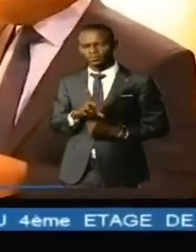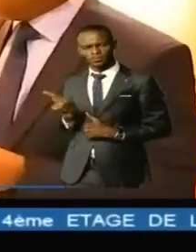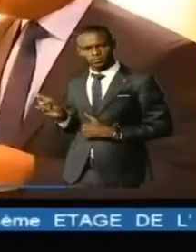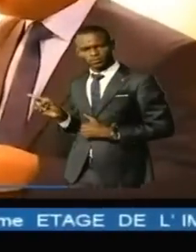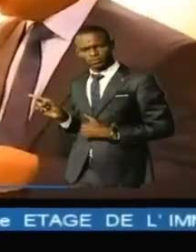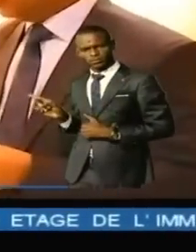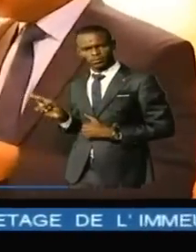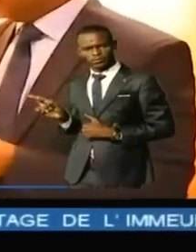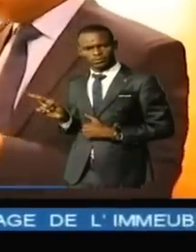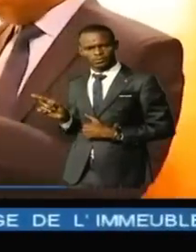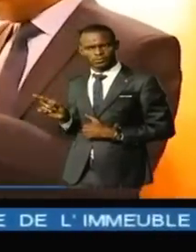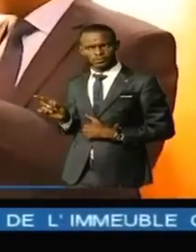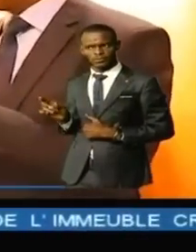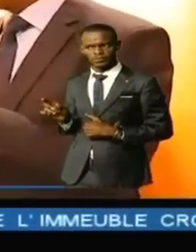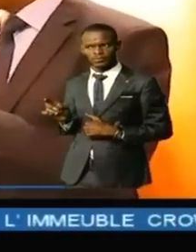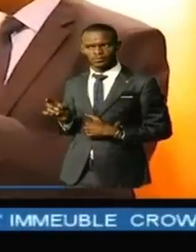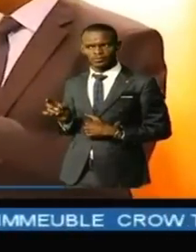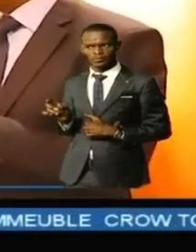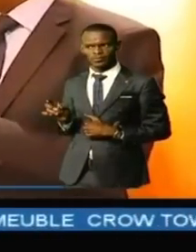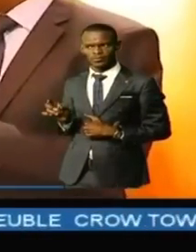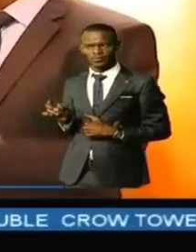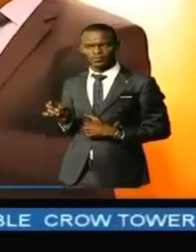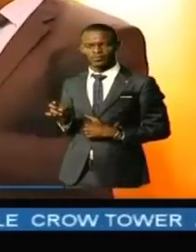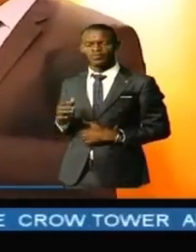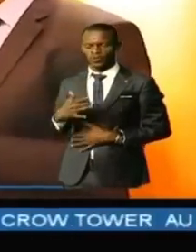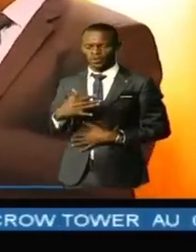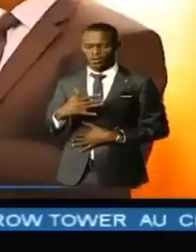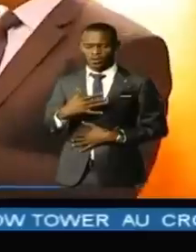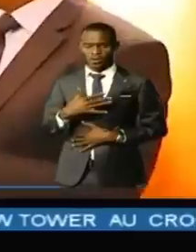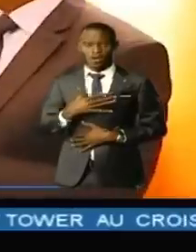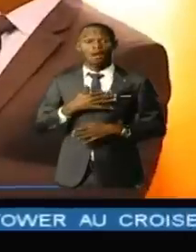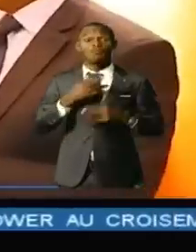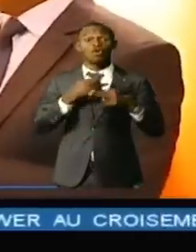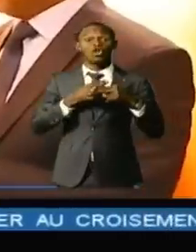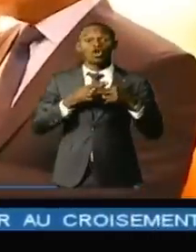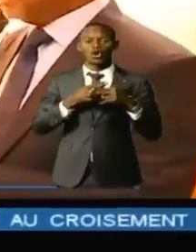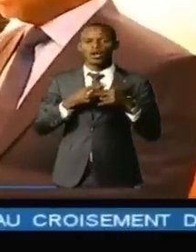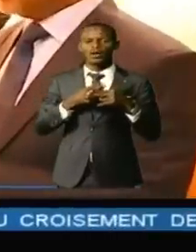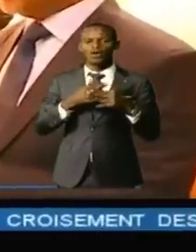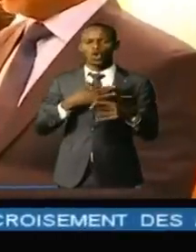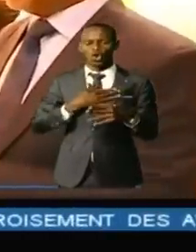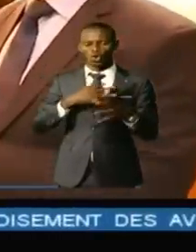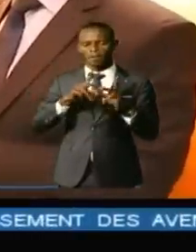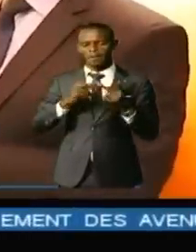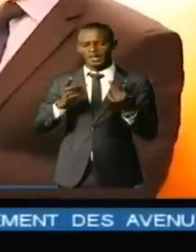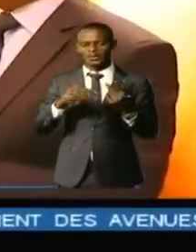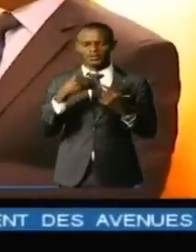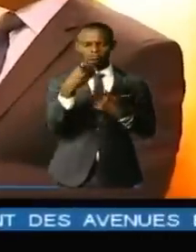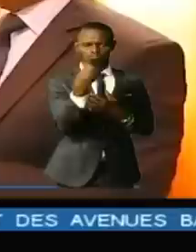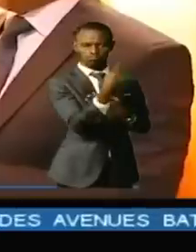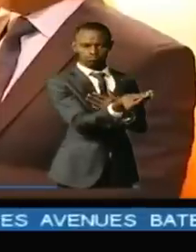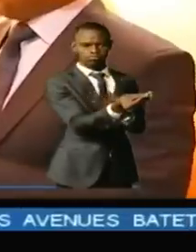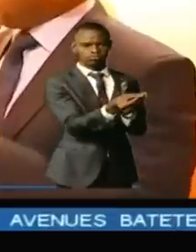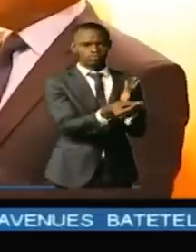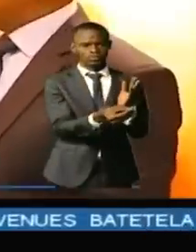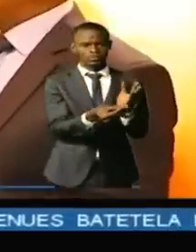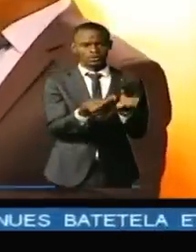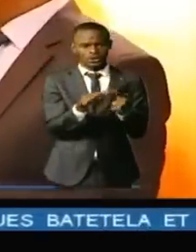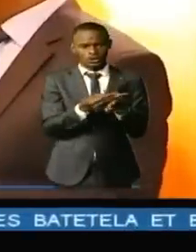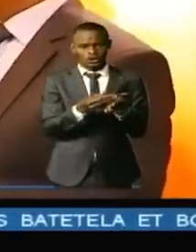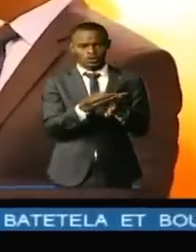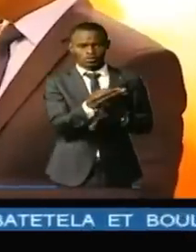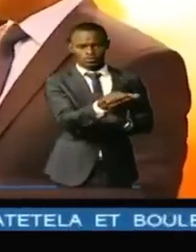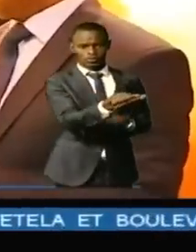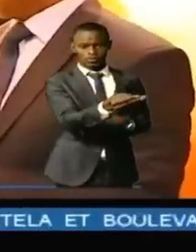parti, je vous remets cette enveloppe. Faites-en bon usage et essayez de créer une